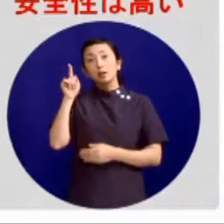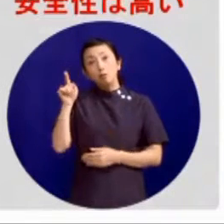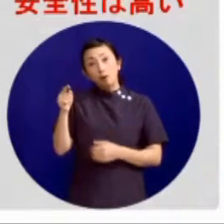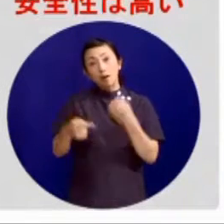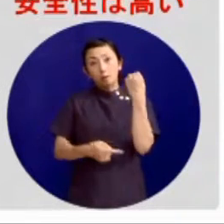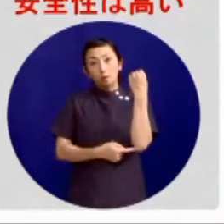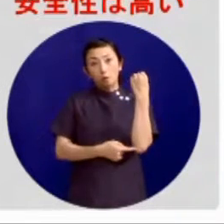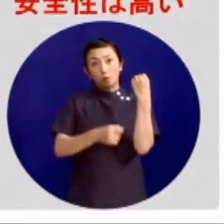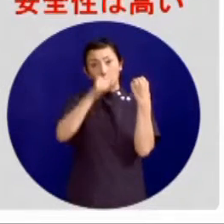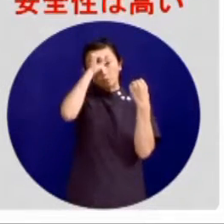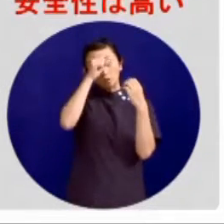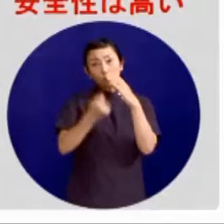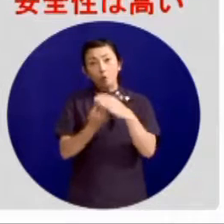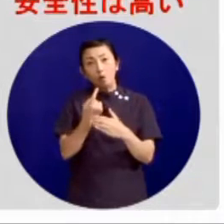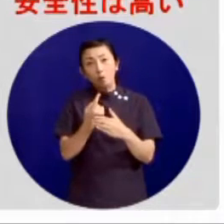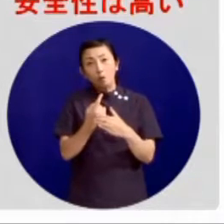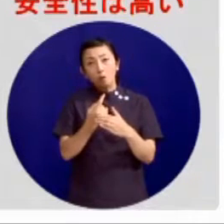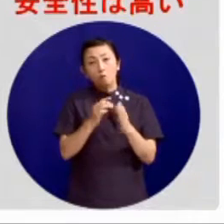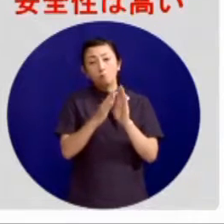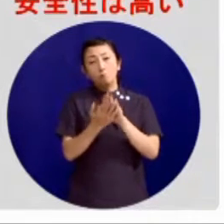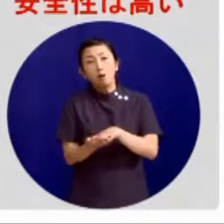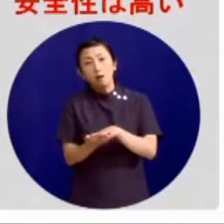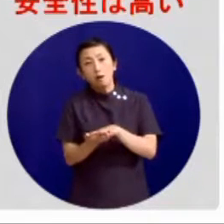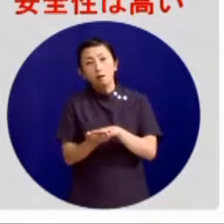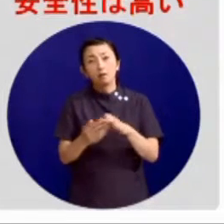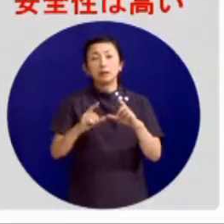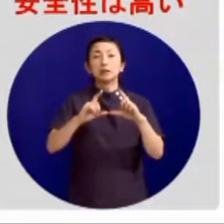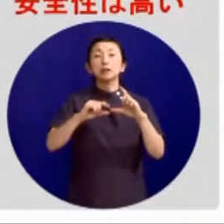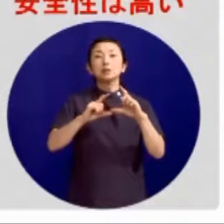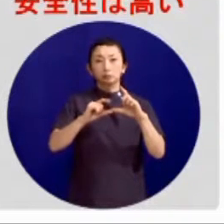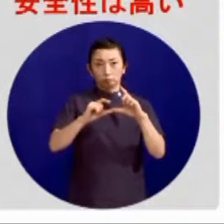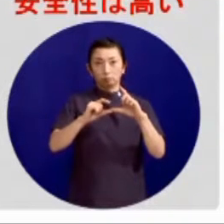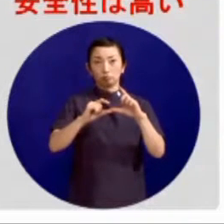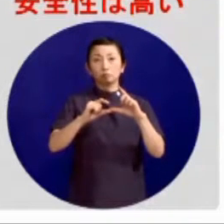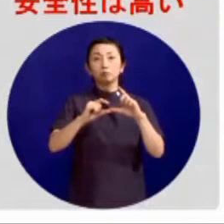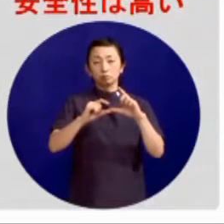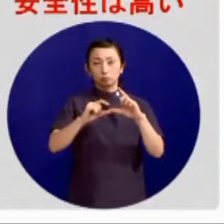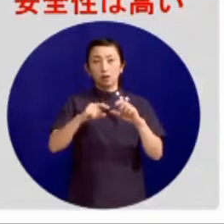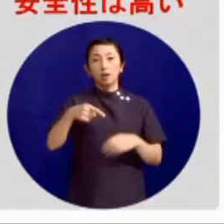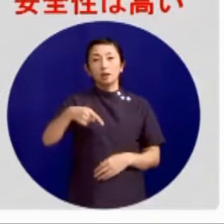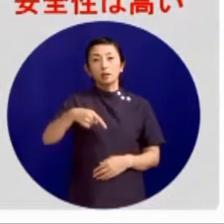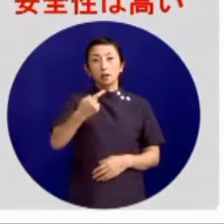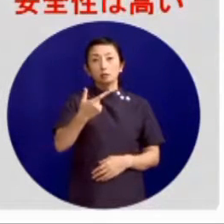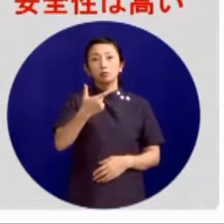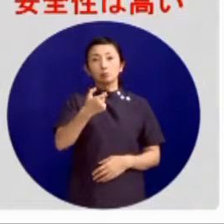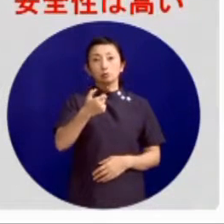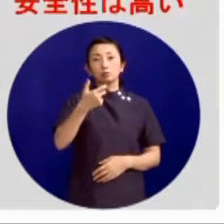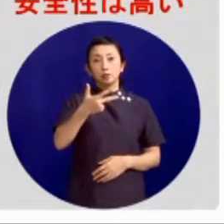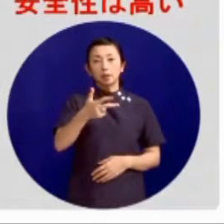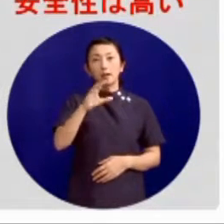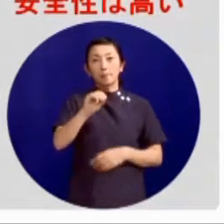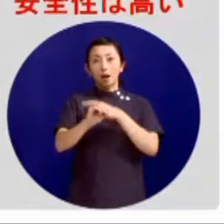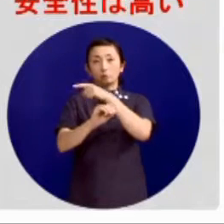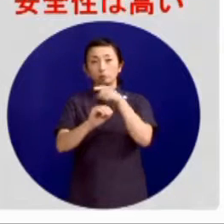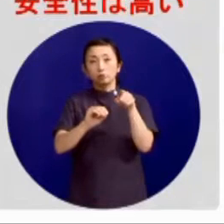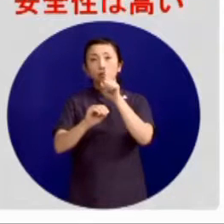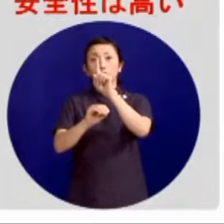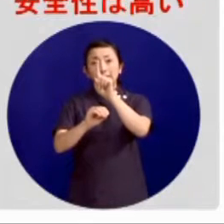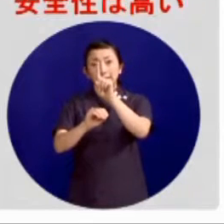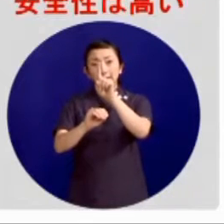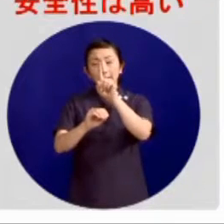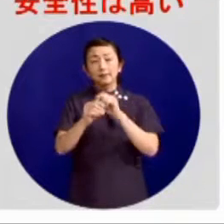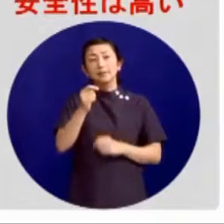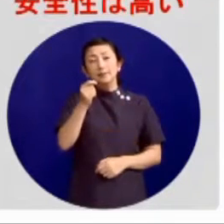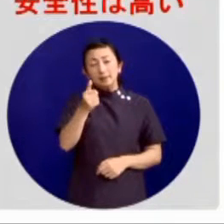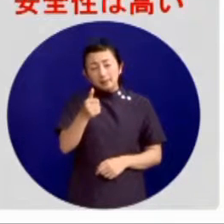の偶発症による死亡率、これは術後30日のデータですけれども、167万例に1例と本